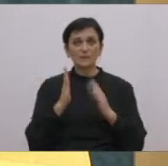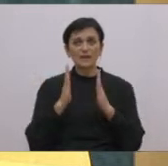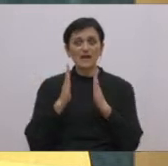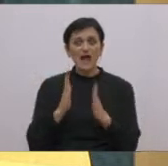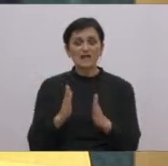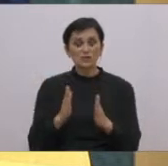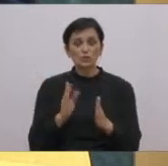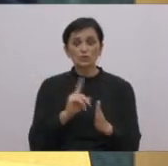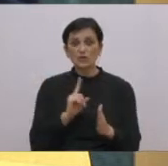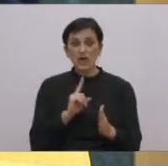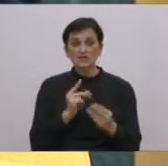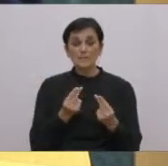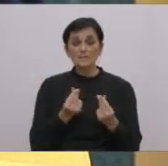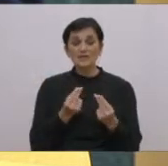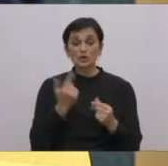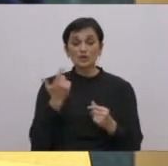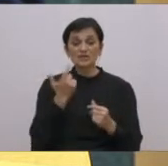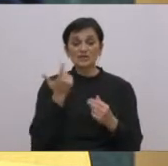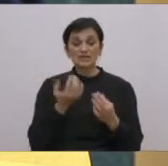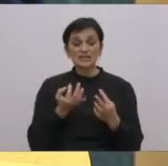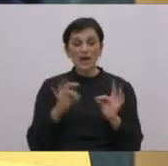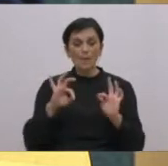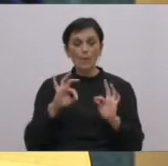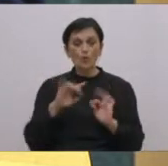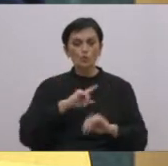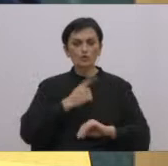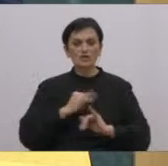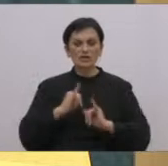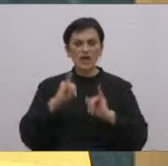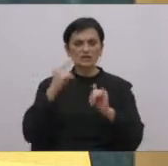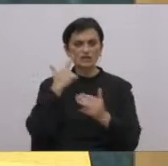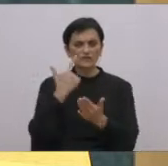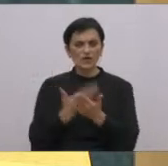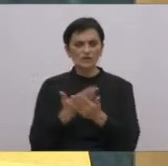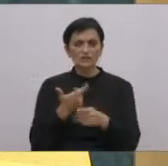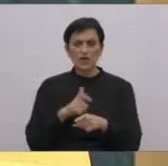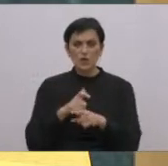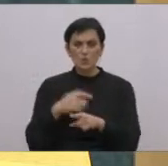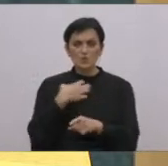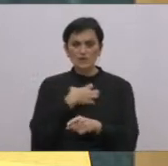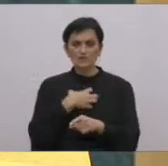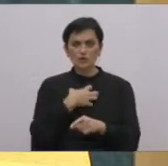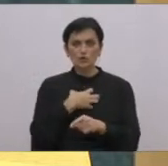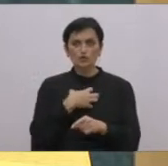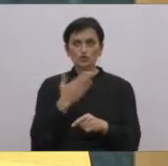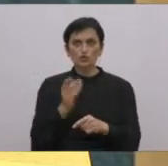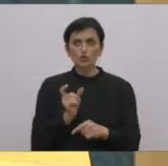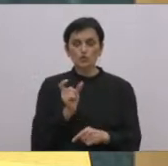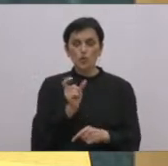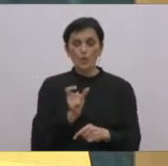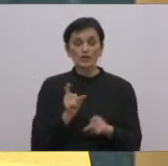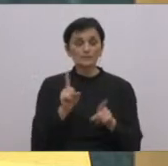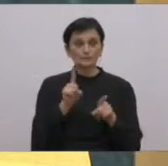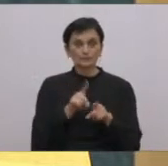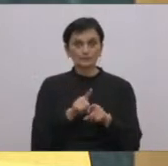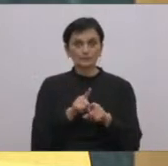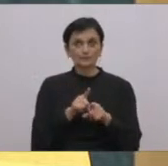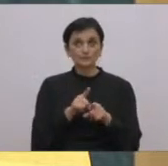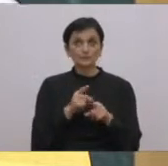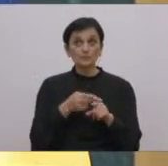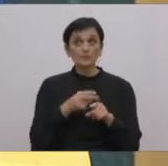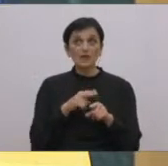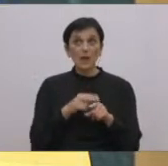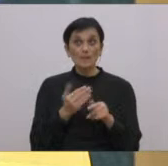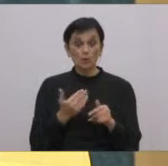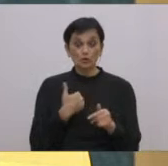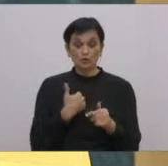განსაზღვრული რაც ფინანსური დამოუკიდებლობის გადლიერების თვალსაზრისით ძალიან მნიშვნელოვანი კომპონენტია ისევ როგორც ამ წრილში